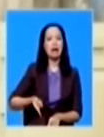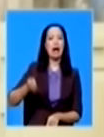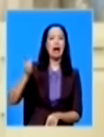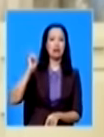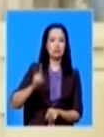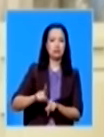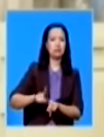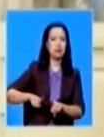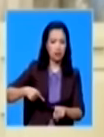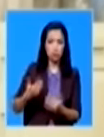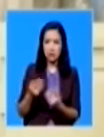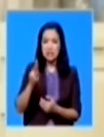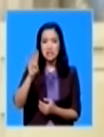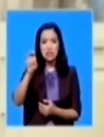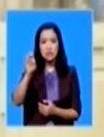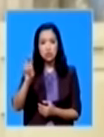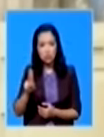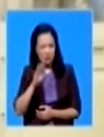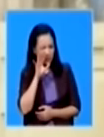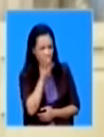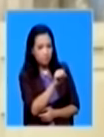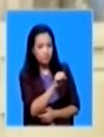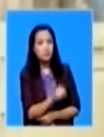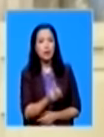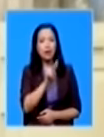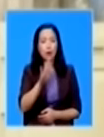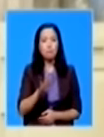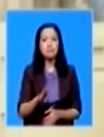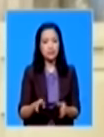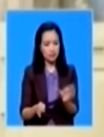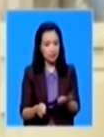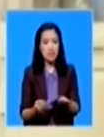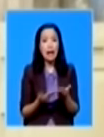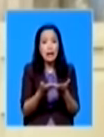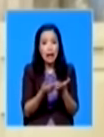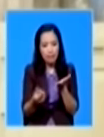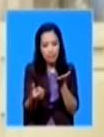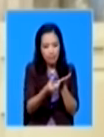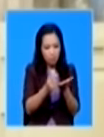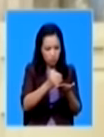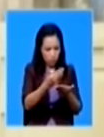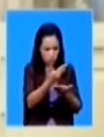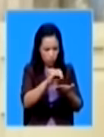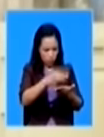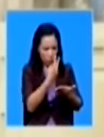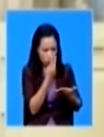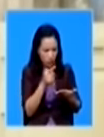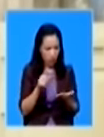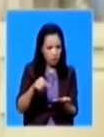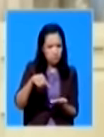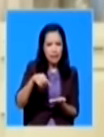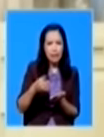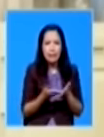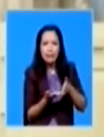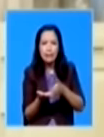ราะนั้นมันเนี่ยเขาจับตาดูอยู่เรื่องระบบEMS ที่ติดเรือขึ้นจอเรดาร์ทางนี้ต้องรู้หมดต้นทางไปมาที่